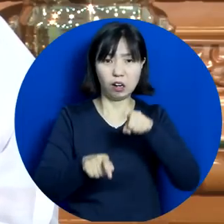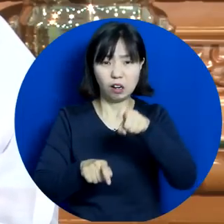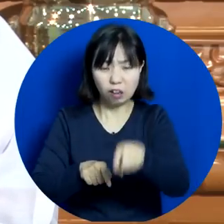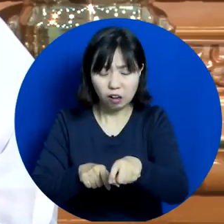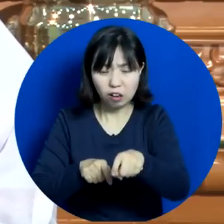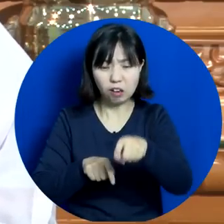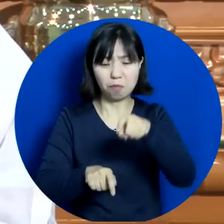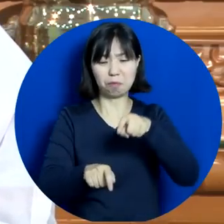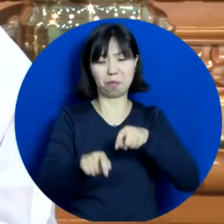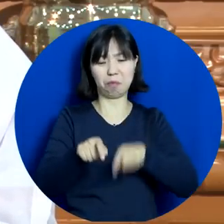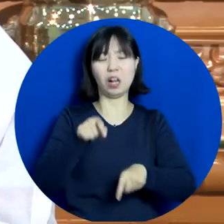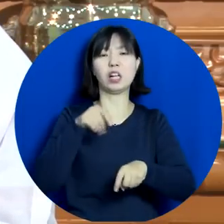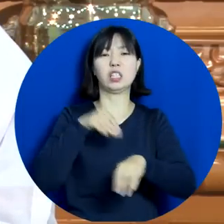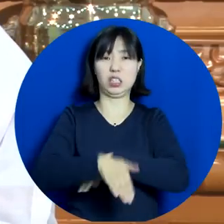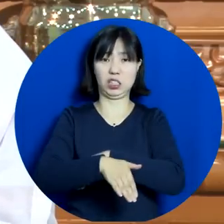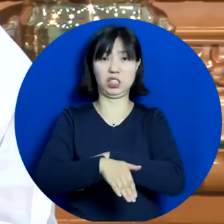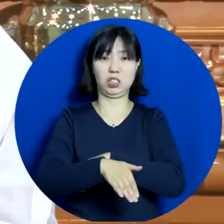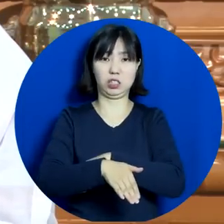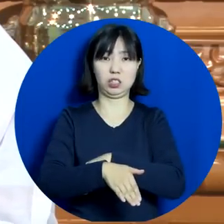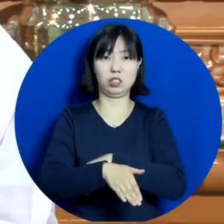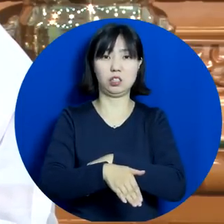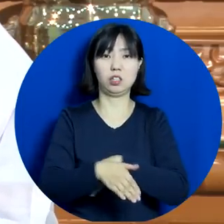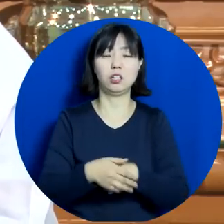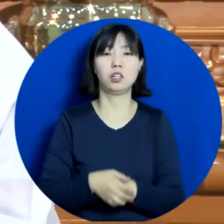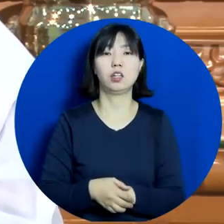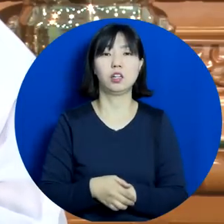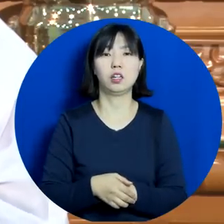또 물러났다가